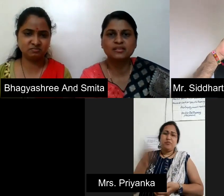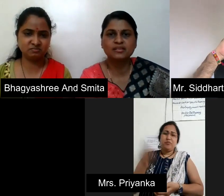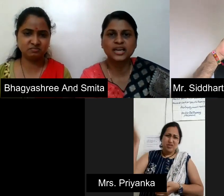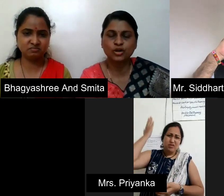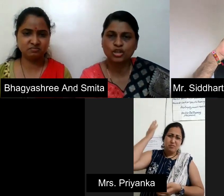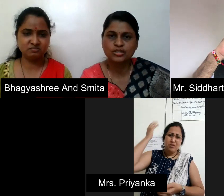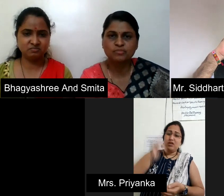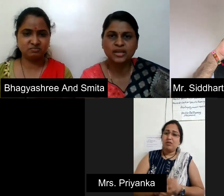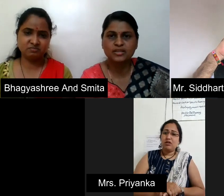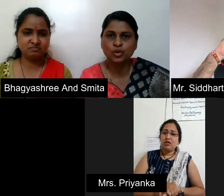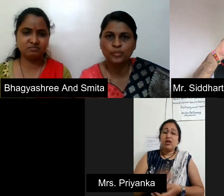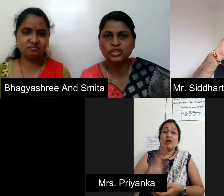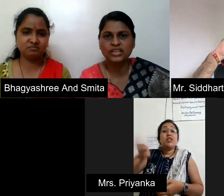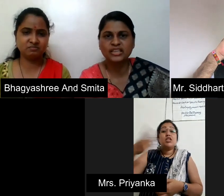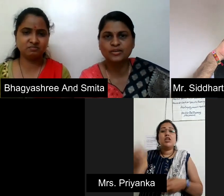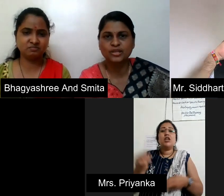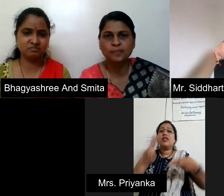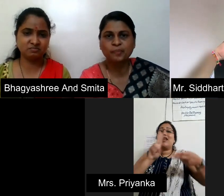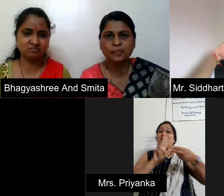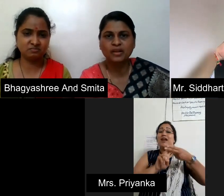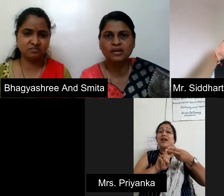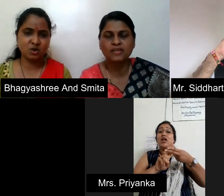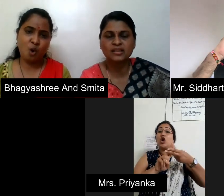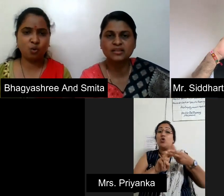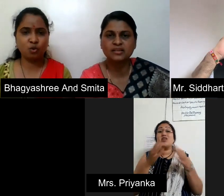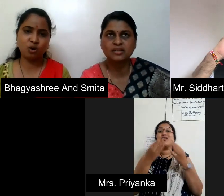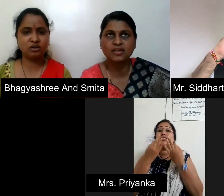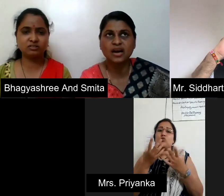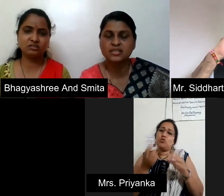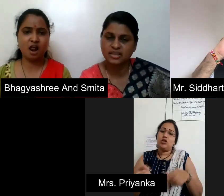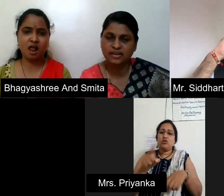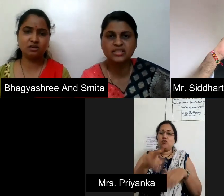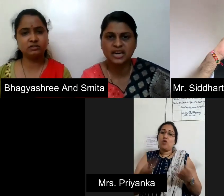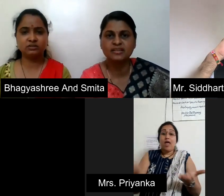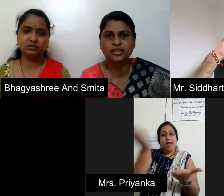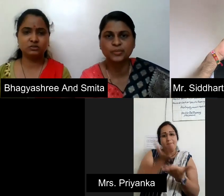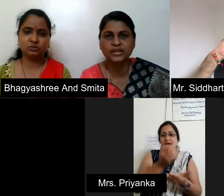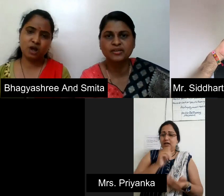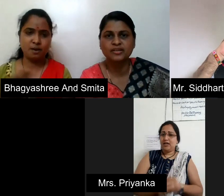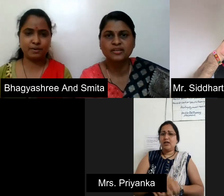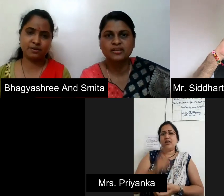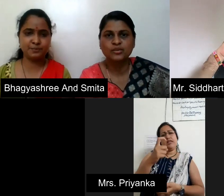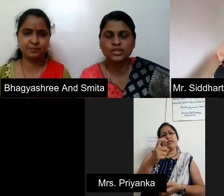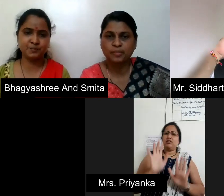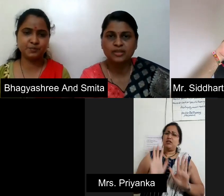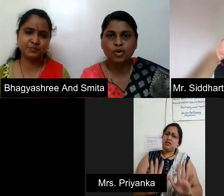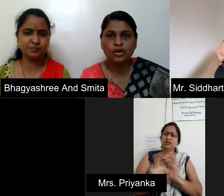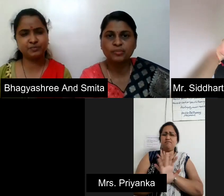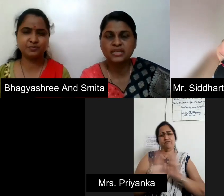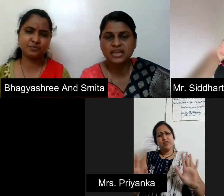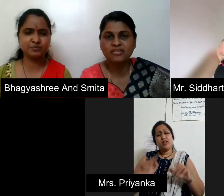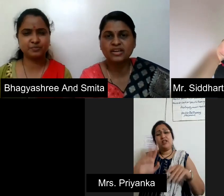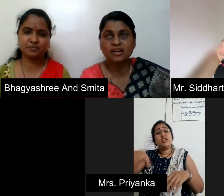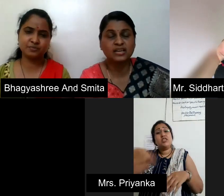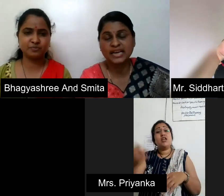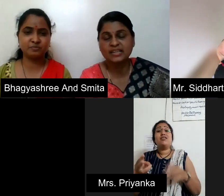में रेड क्रॉस में स्कूल में ज्वाइन किया उसे, वहां तक, वहां 7th स्टैंडर्ड तक पढ़ी। उसके बाद मॉडर्न